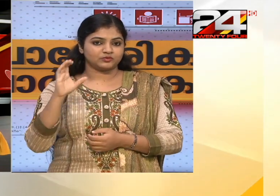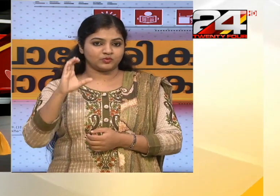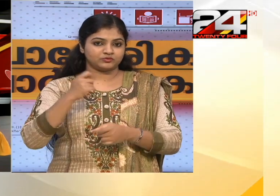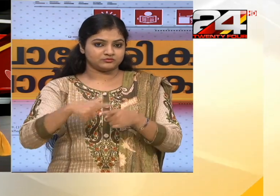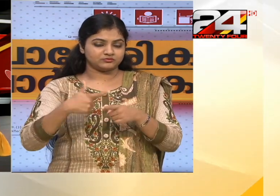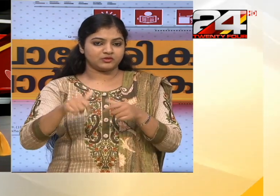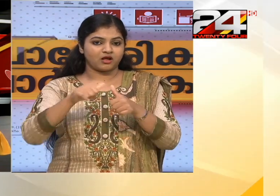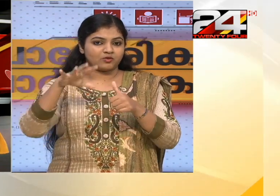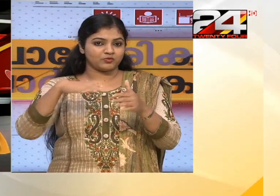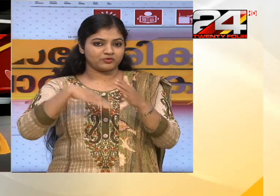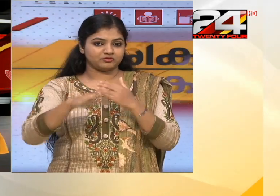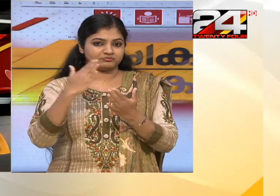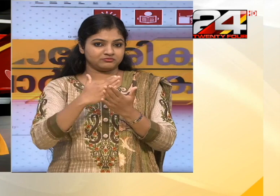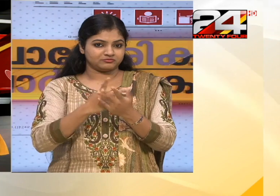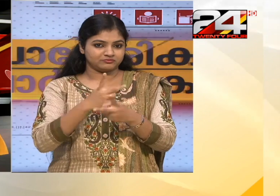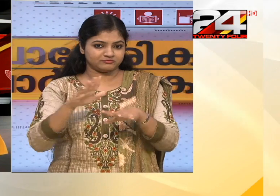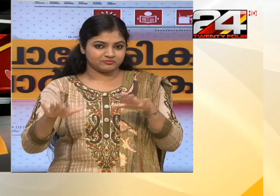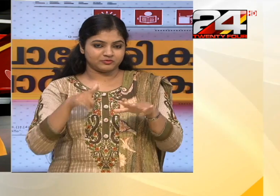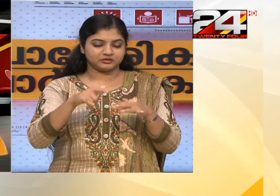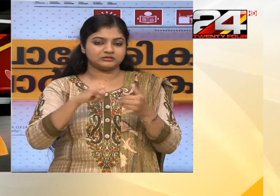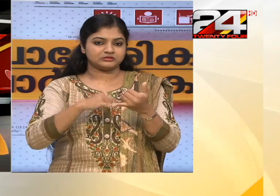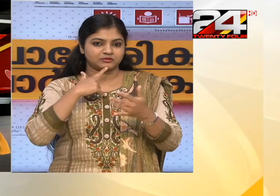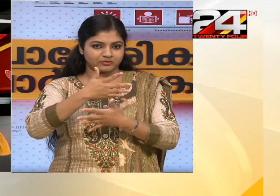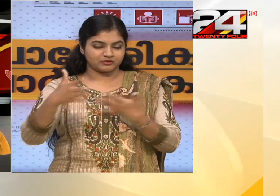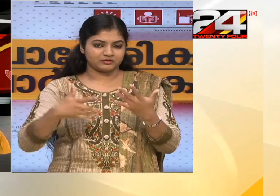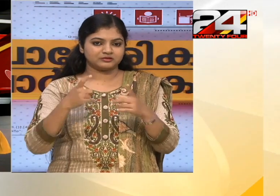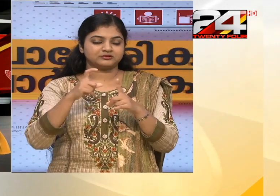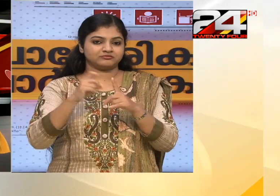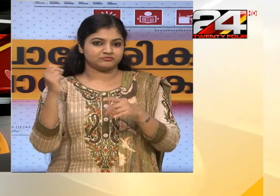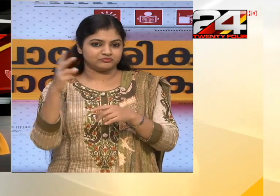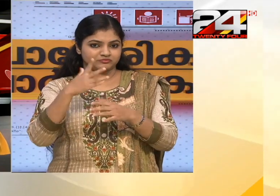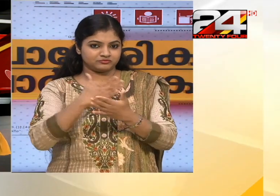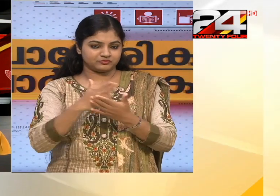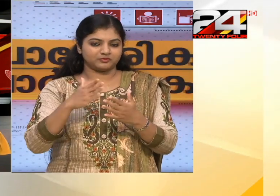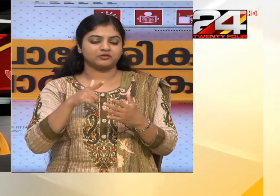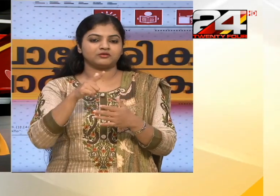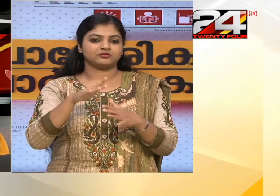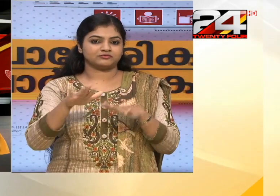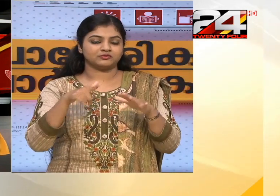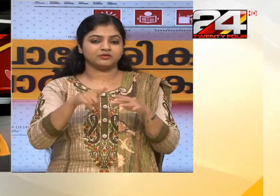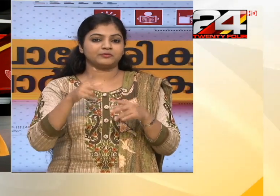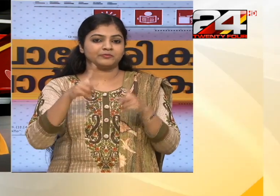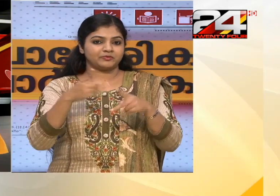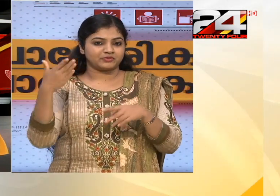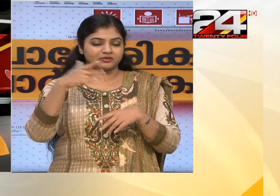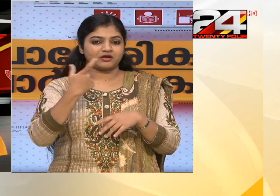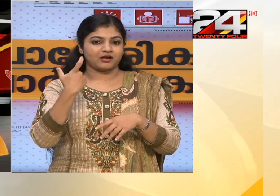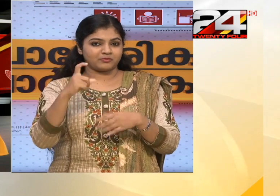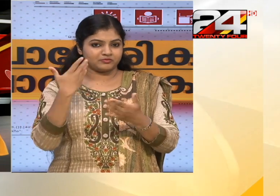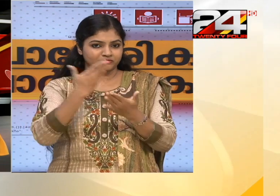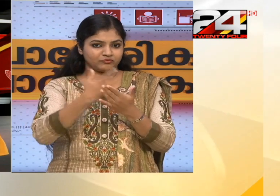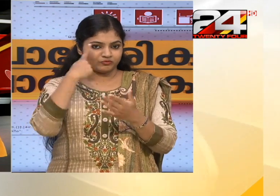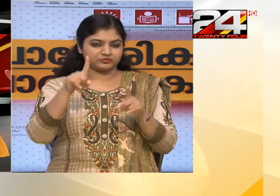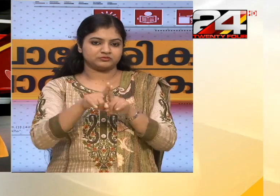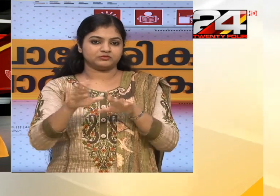ആലപ്പുഴയിൽ നടപ്പിലാക്കുന്ന വിവിധ പദ്ധതികൾ സംബന്ധിച്ച സെമിനാറുകളും ഡിജിറ്റൽ പ്രദർശനവുമായി നടക്കുന്ന പരിപാടിയിൽ പൊതുജനങ്ങൾക്ക് പരാതി അറിയിക്കാനുള്ള